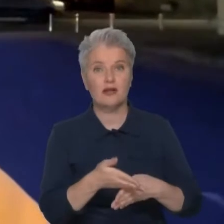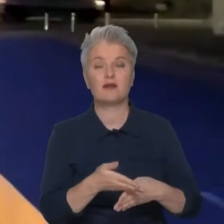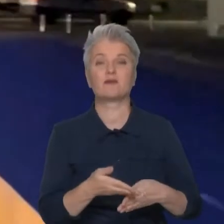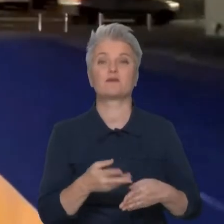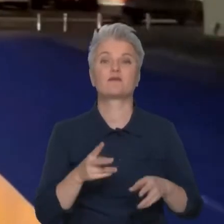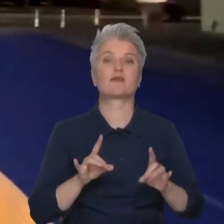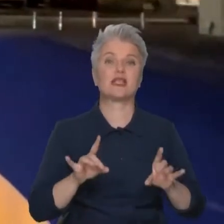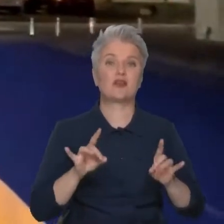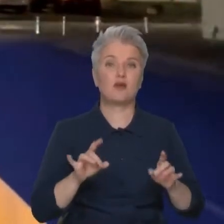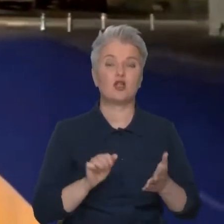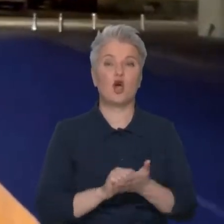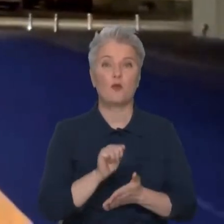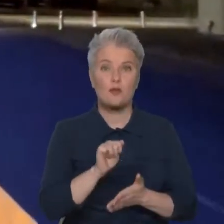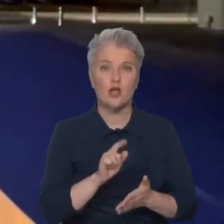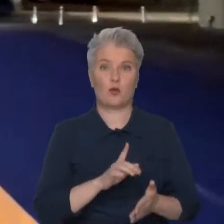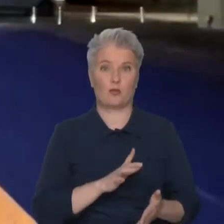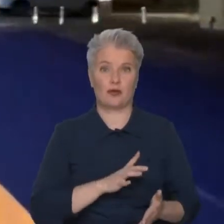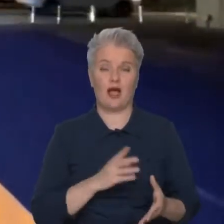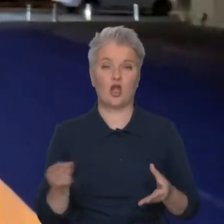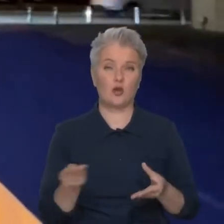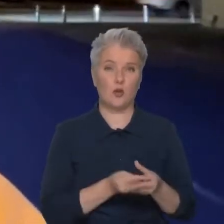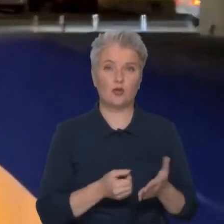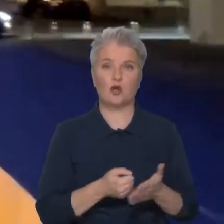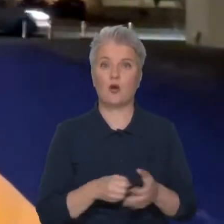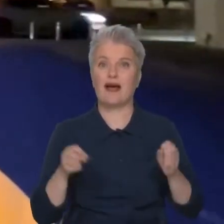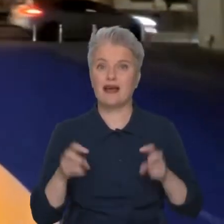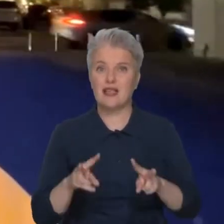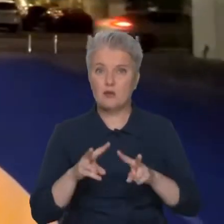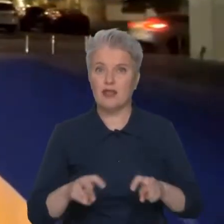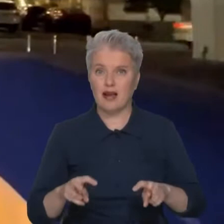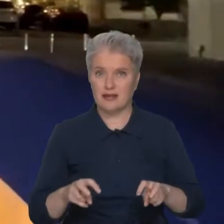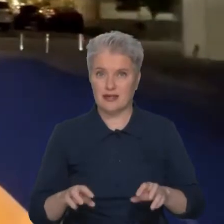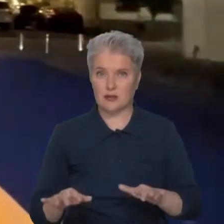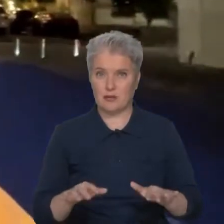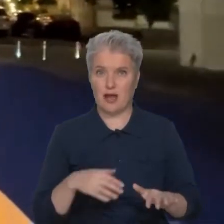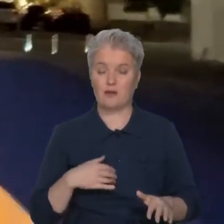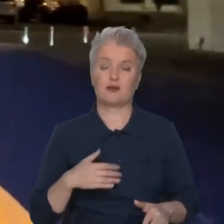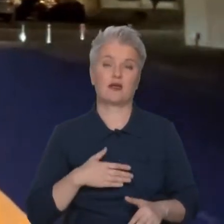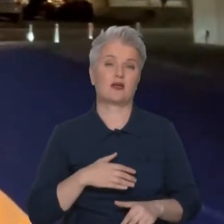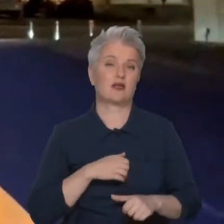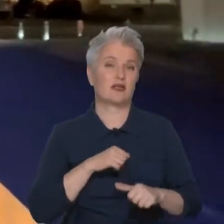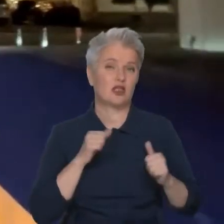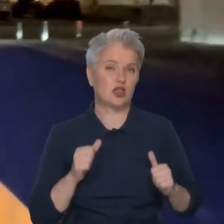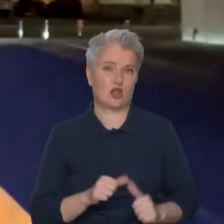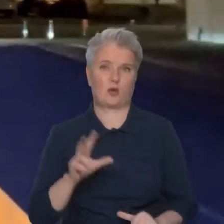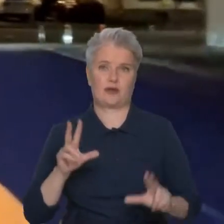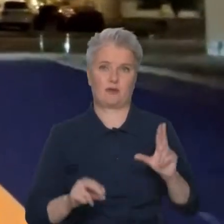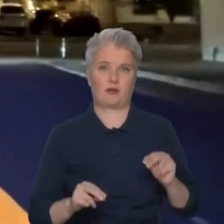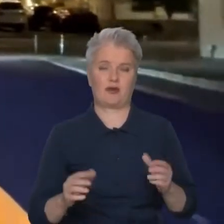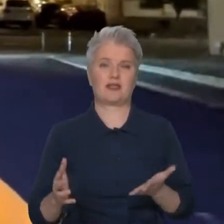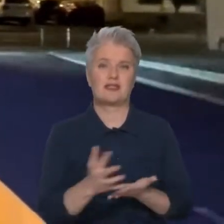десь якусь інформацію, яку опублікували, щоб вона була долучена до кримінальних справ. І зрештою, ми щиро сподіваємося, що зібрані нами